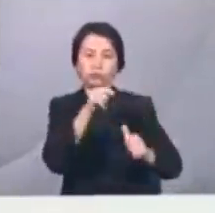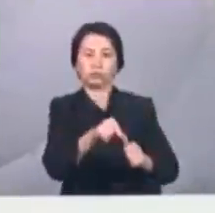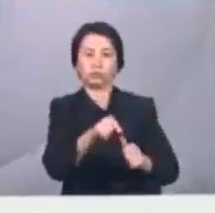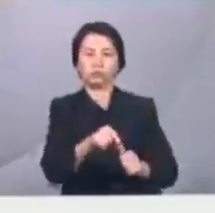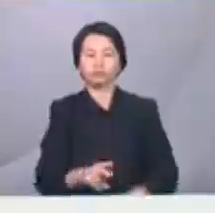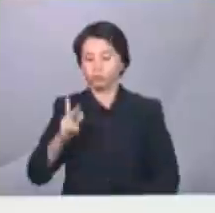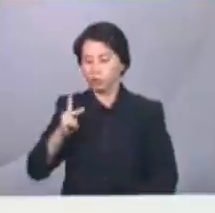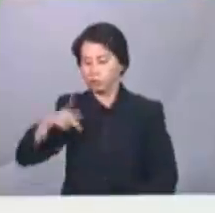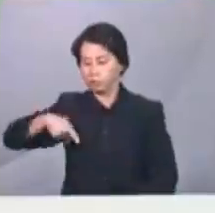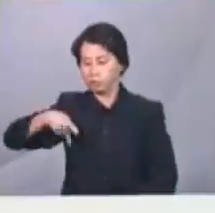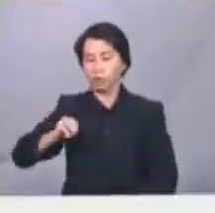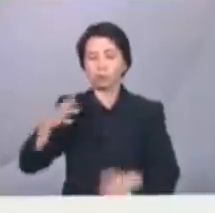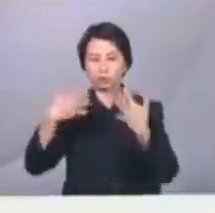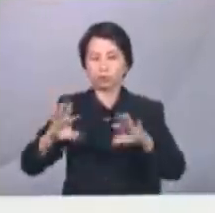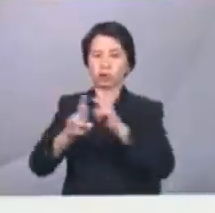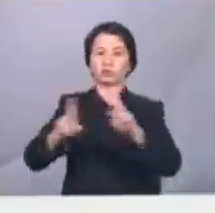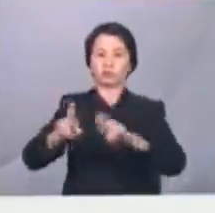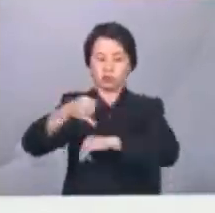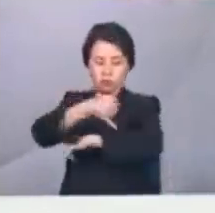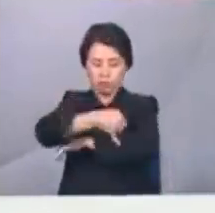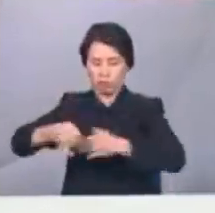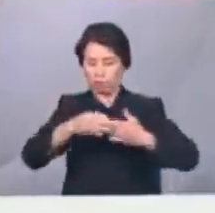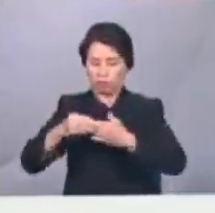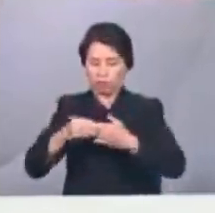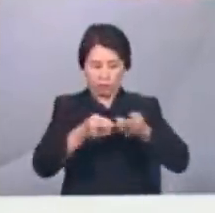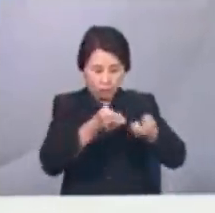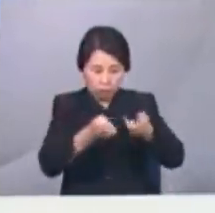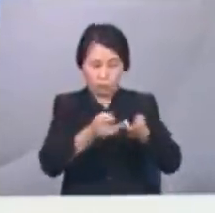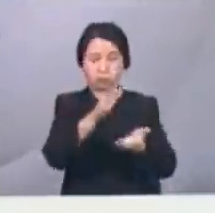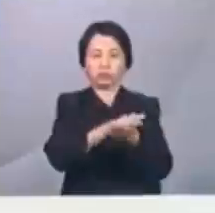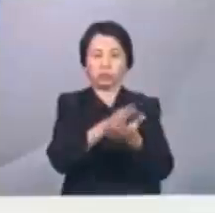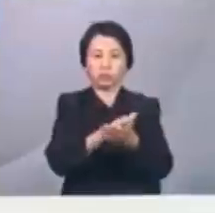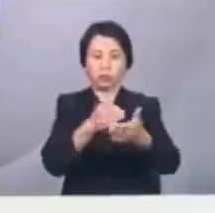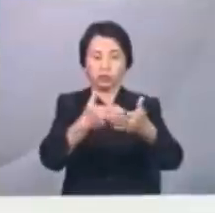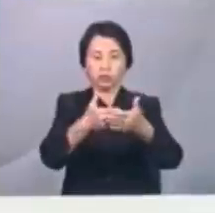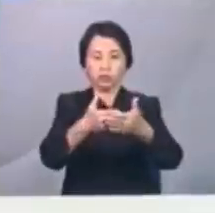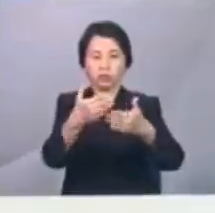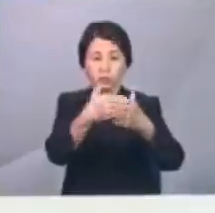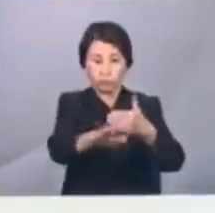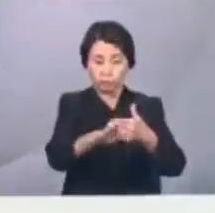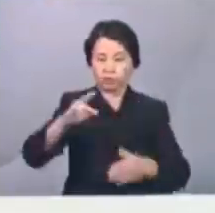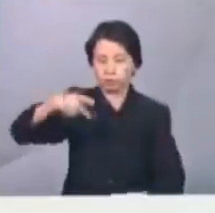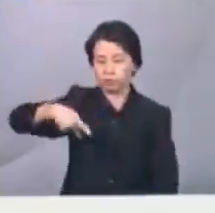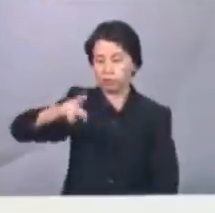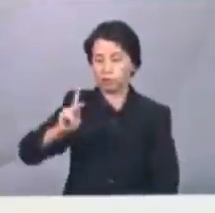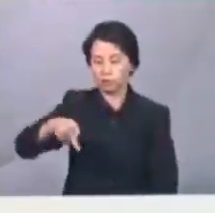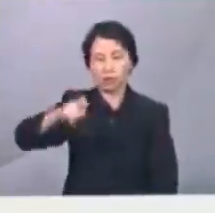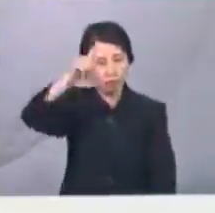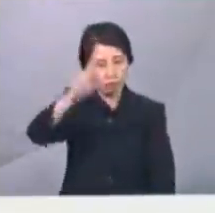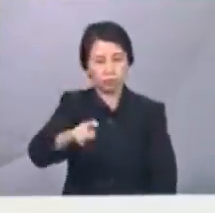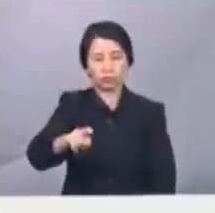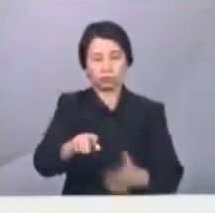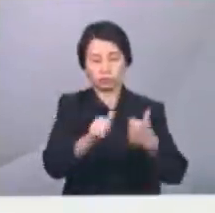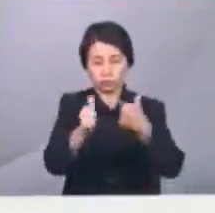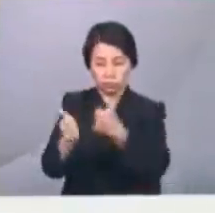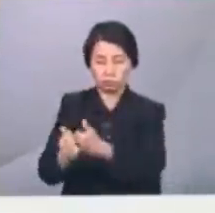telah menyediakan garis panduan pengurusan sekolah pasca PKP yang mesti dirujuk